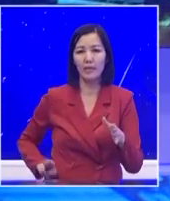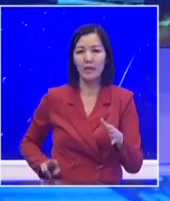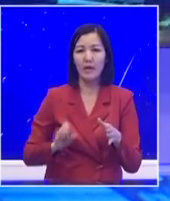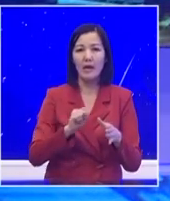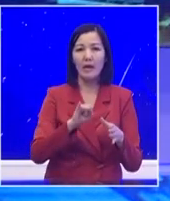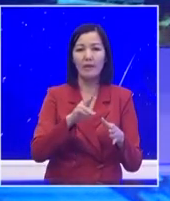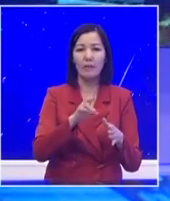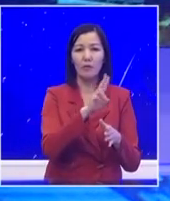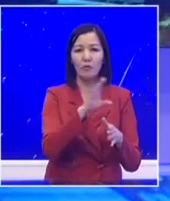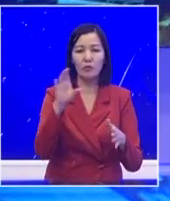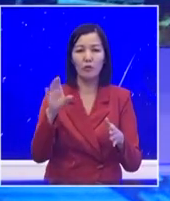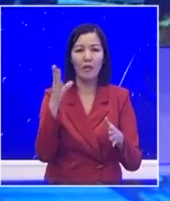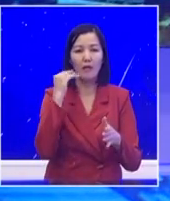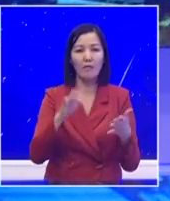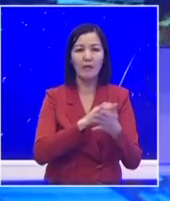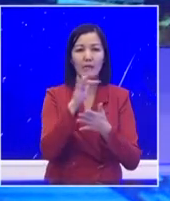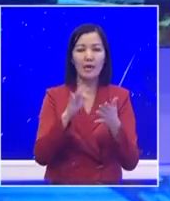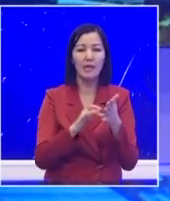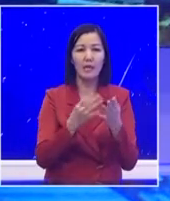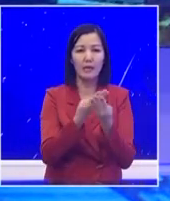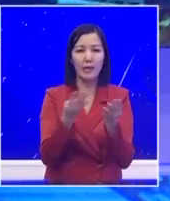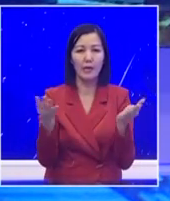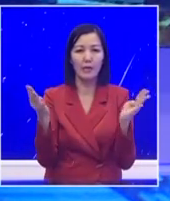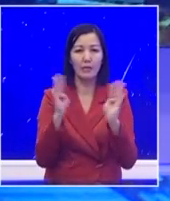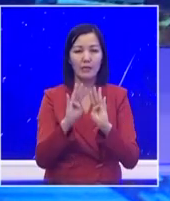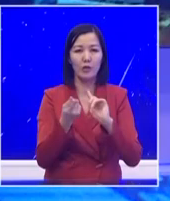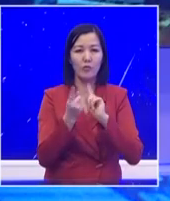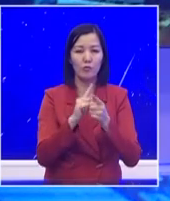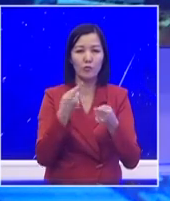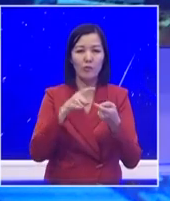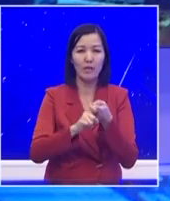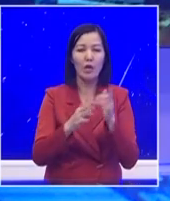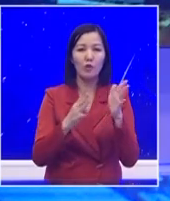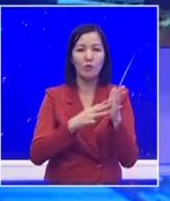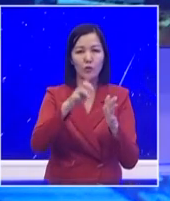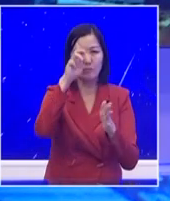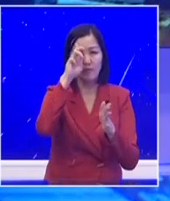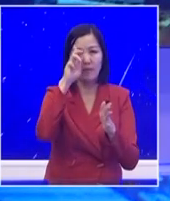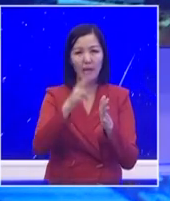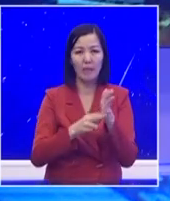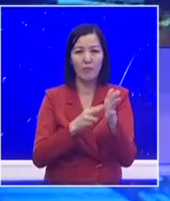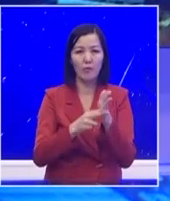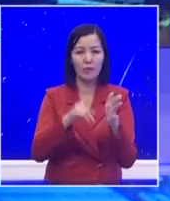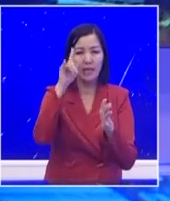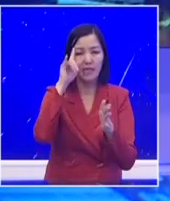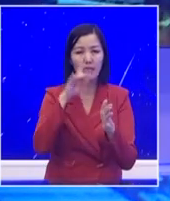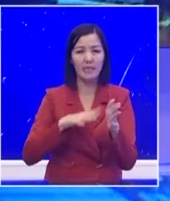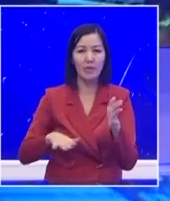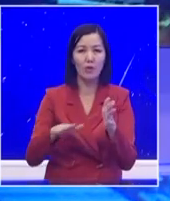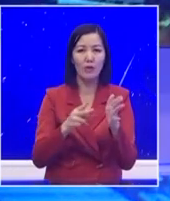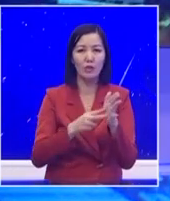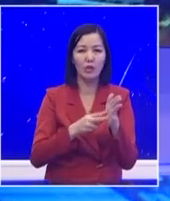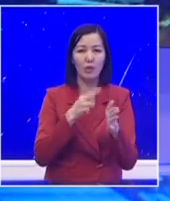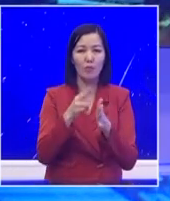Айтпаев Нұр-Сұлтан және Алматы қалалары карантин режиміне көшуіне байланысты 9 мемлекетаралық пойыз, Қазақстан аумағында 7 пойыз